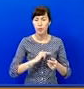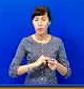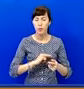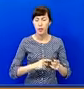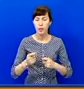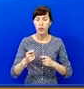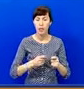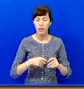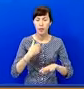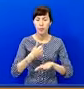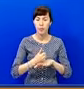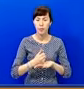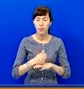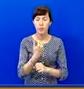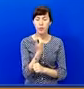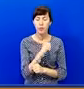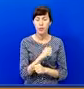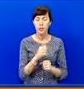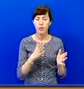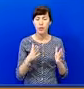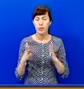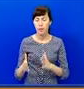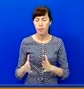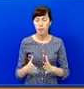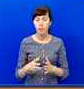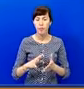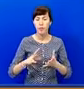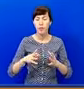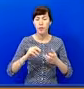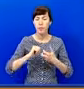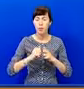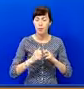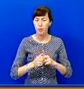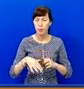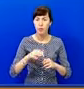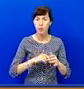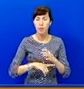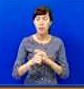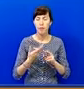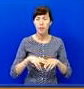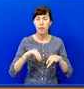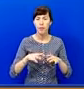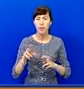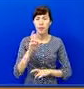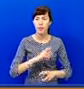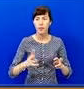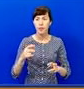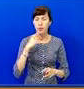басқармасы басшысына жетістіктерді тізбектеуден гөрі түйіні тарқалмаған түйткілдерді қозғап, оның шешімін іздеу керектігін